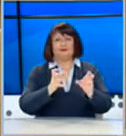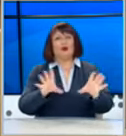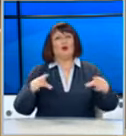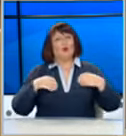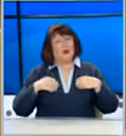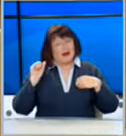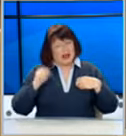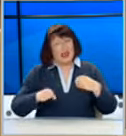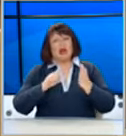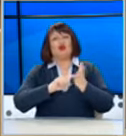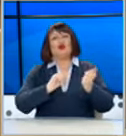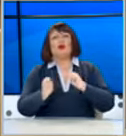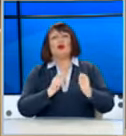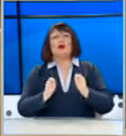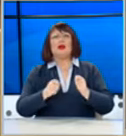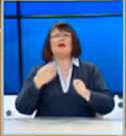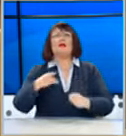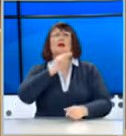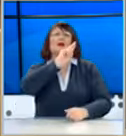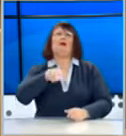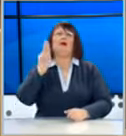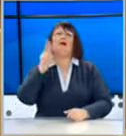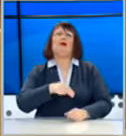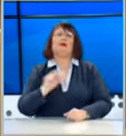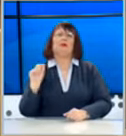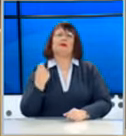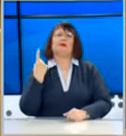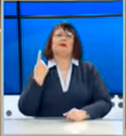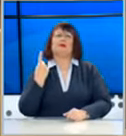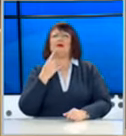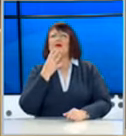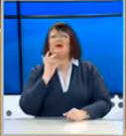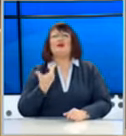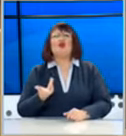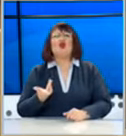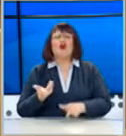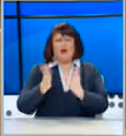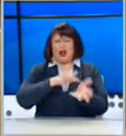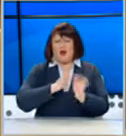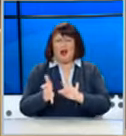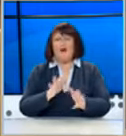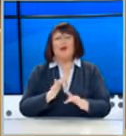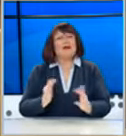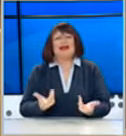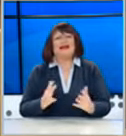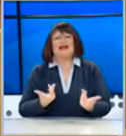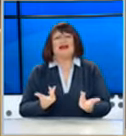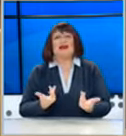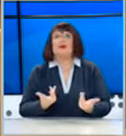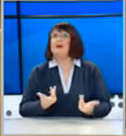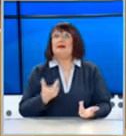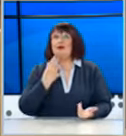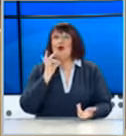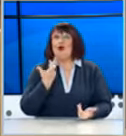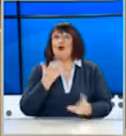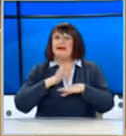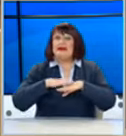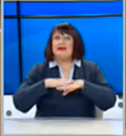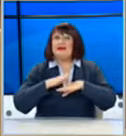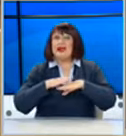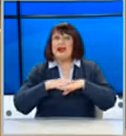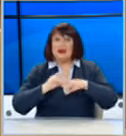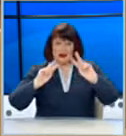υιοθετούσατε και τελικά την απορρίψατε. Προς τι αυτή η ανακολουθία? Οφείλεται στο ότι